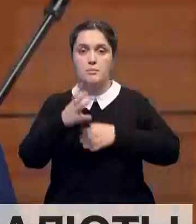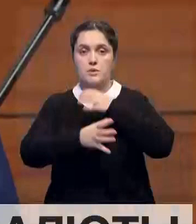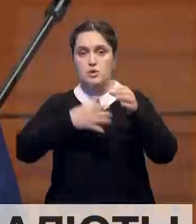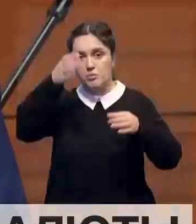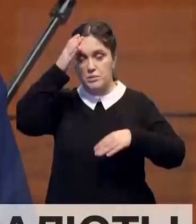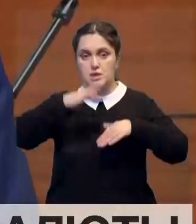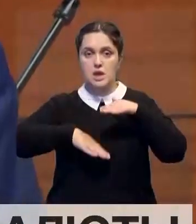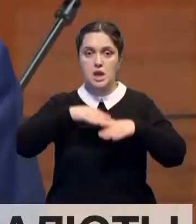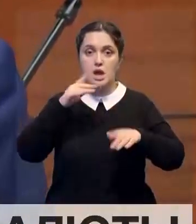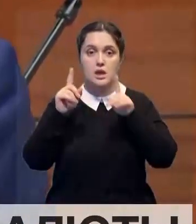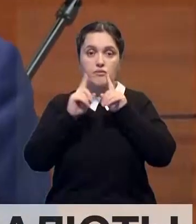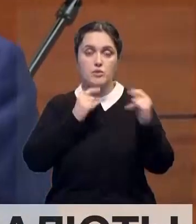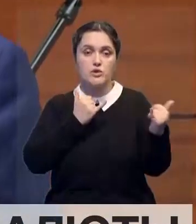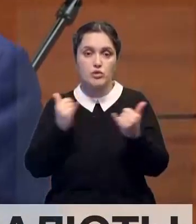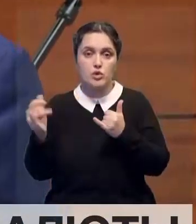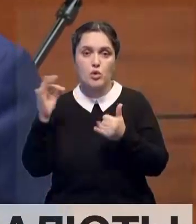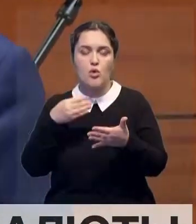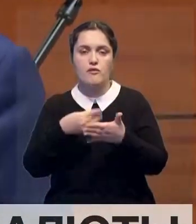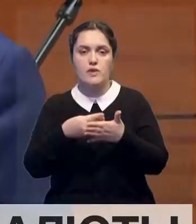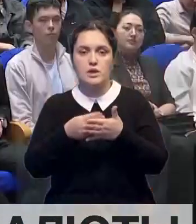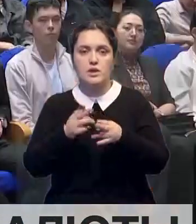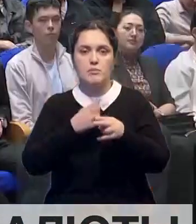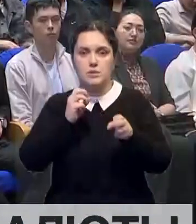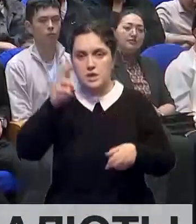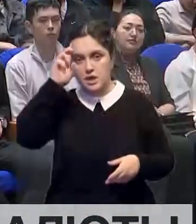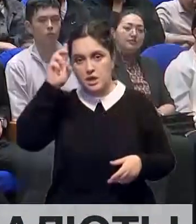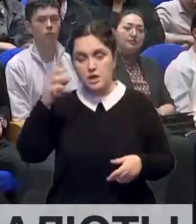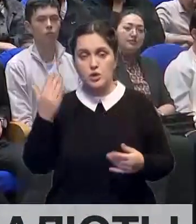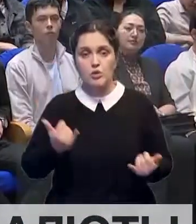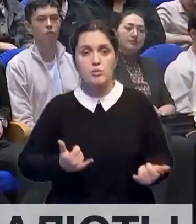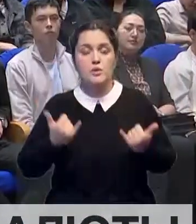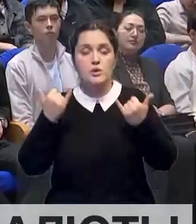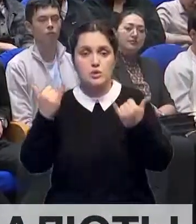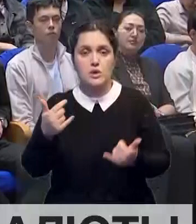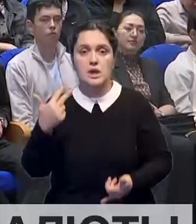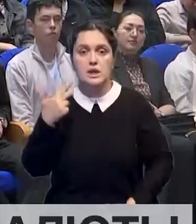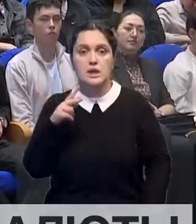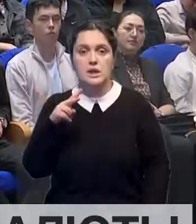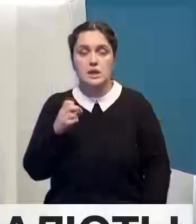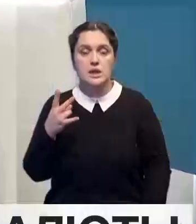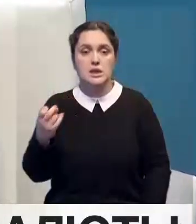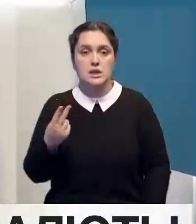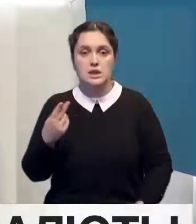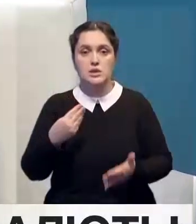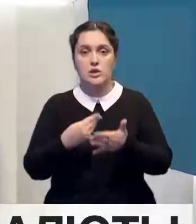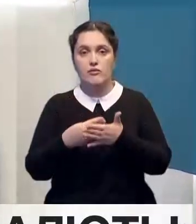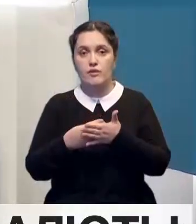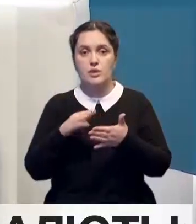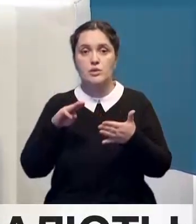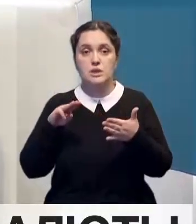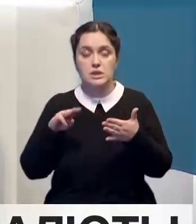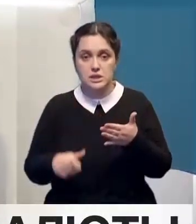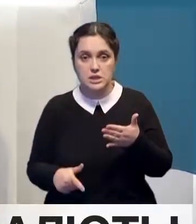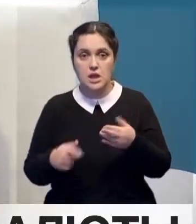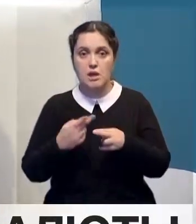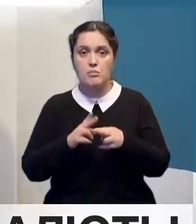международная научно-практическая конференция, посвященная вопросам финансовой безопасности государства. Ее приурочили к 30-летию национальной